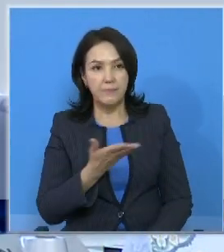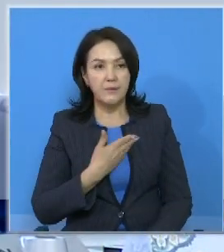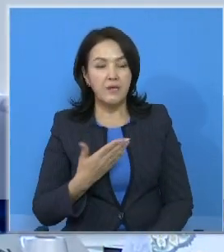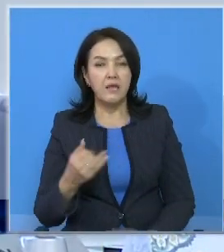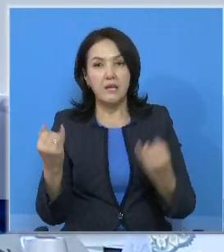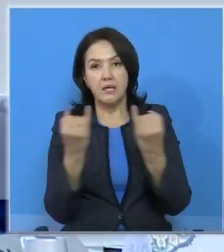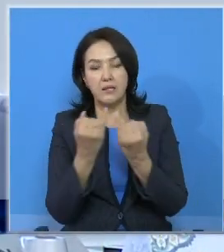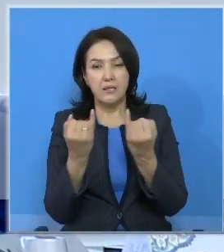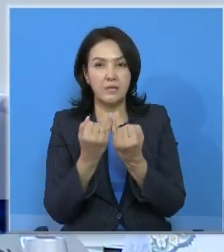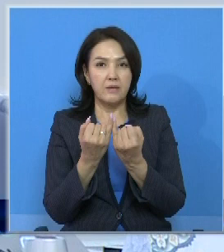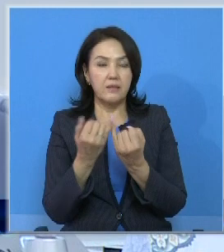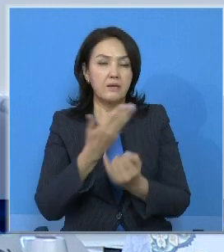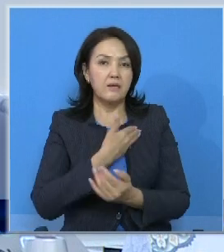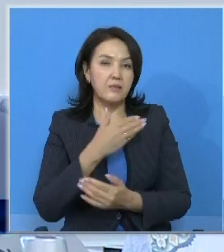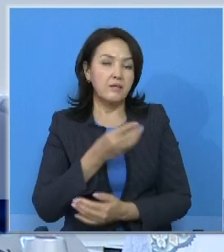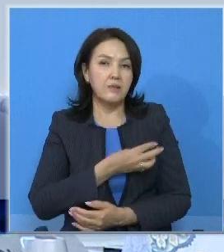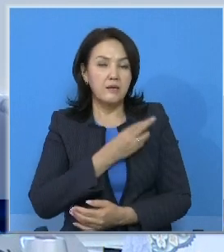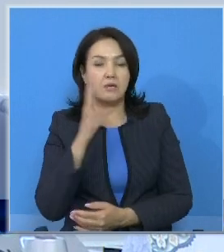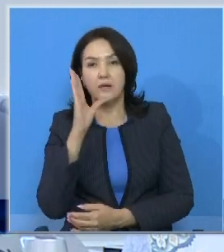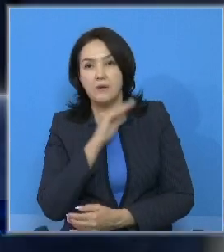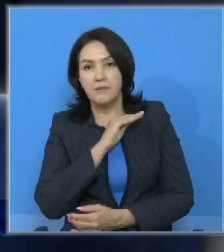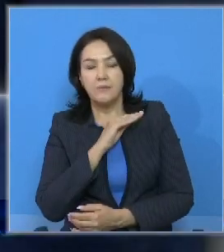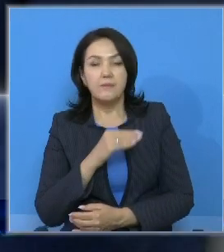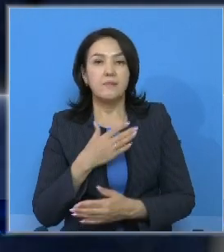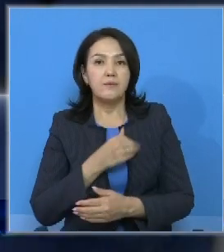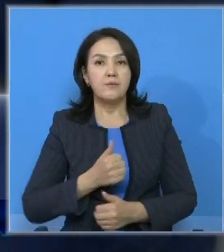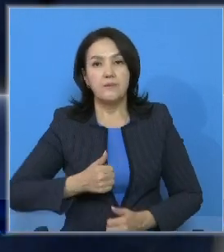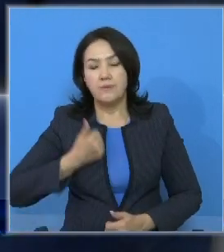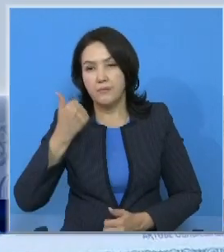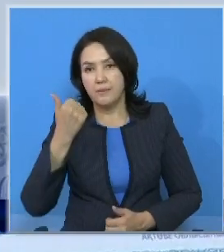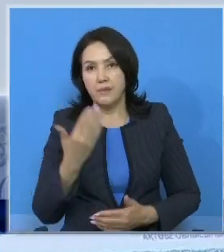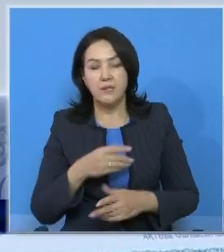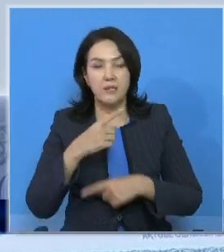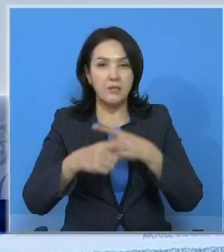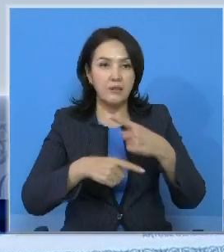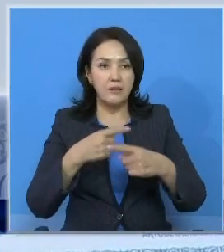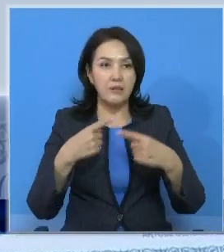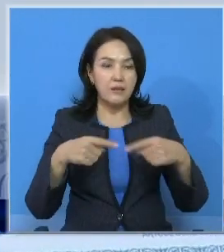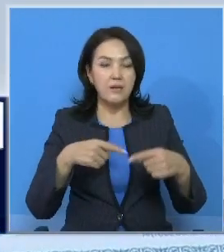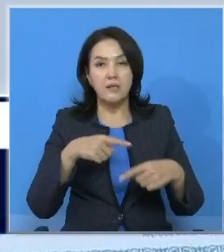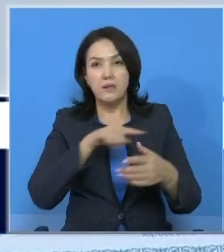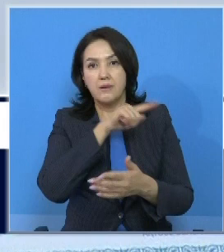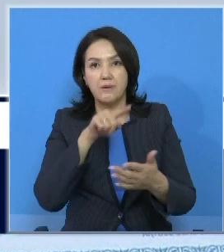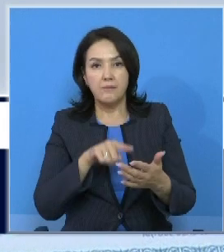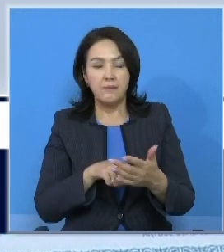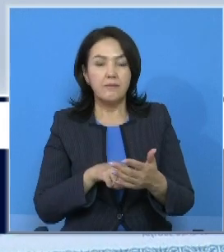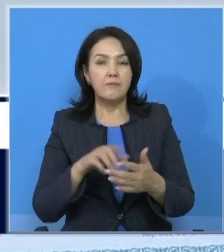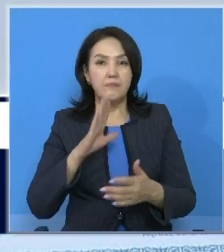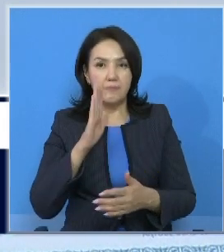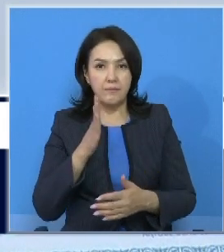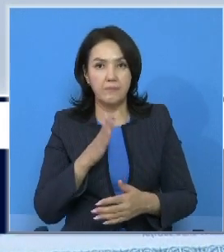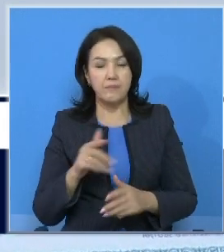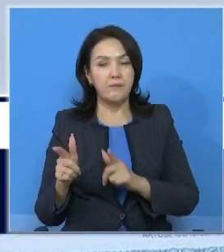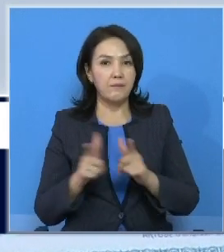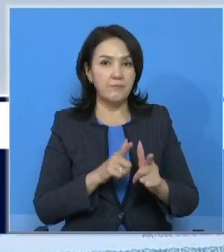гостей. Хотел пожелать удачи, успехов. И дальше разные вопросы какие-то, если будут возникать, мы